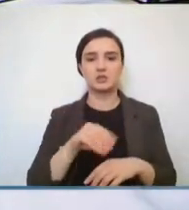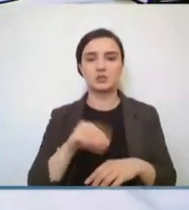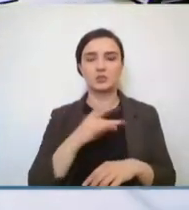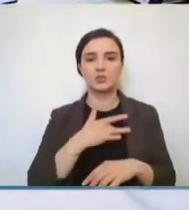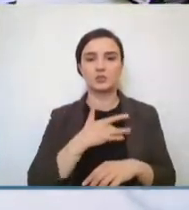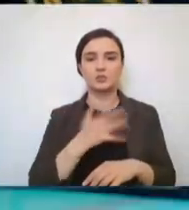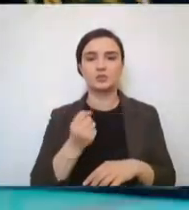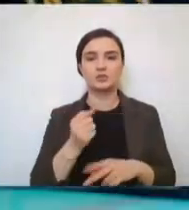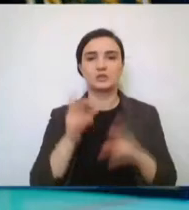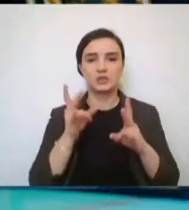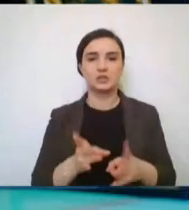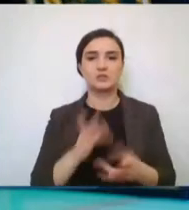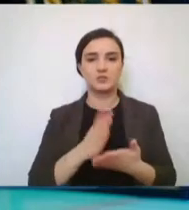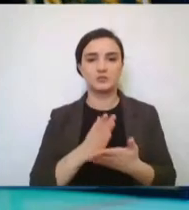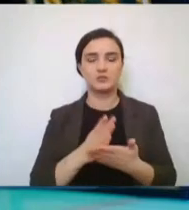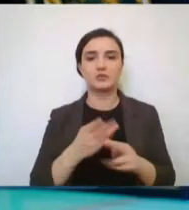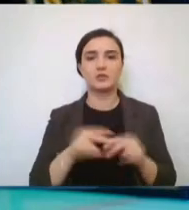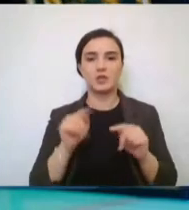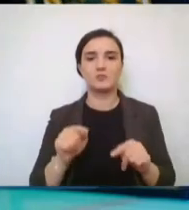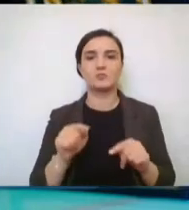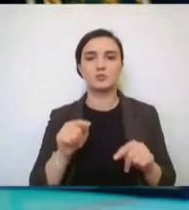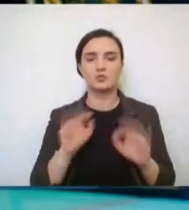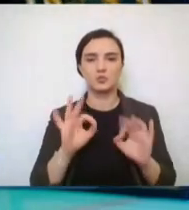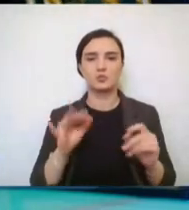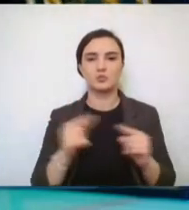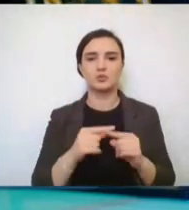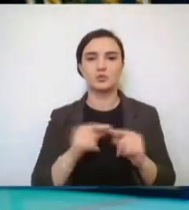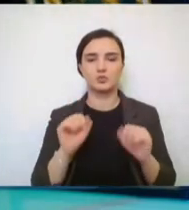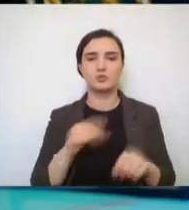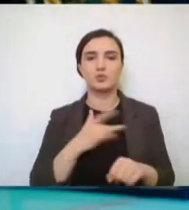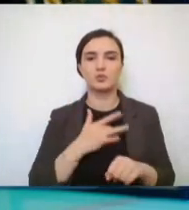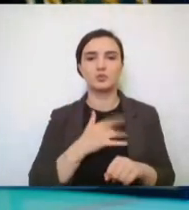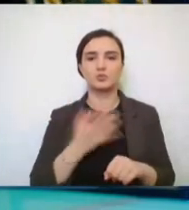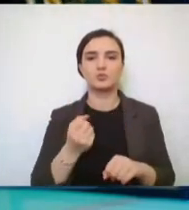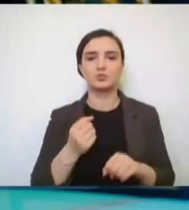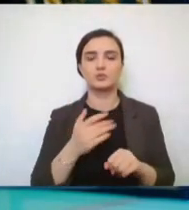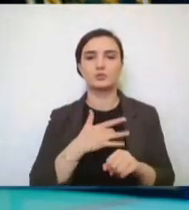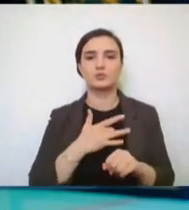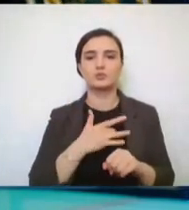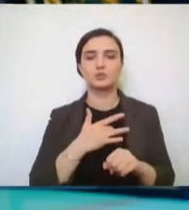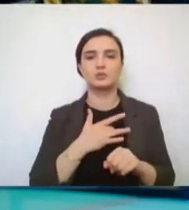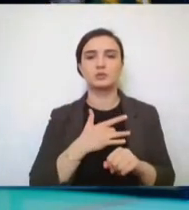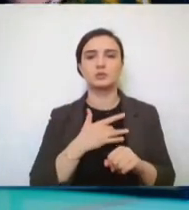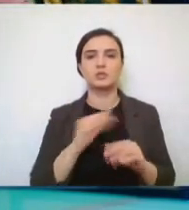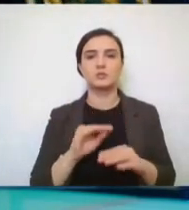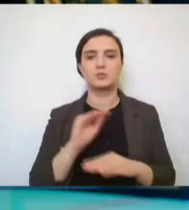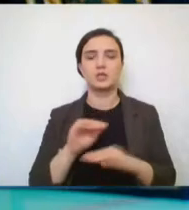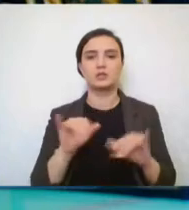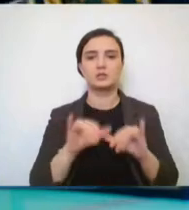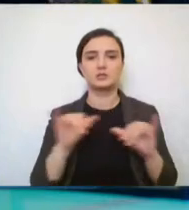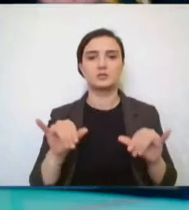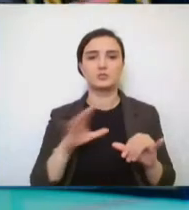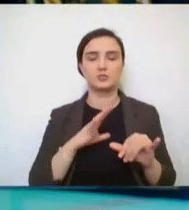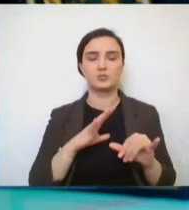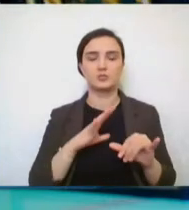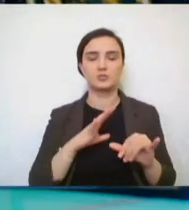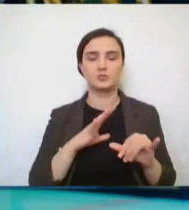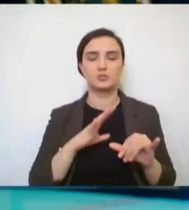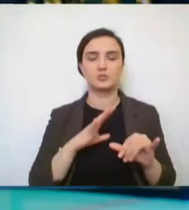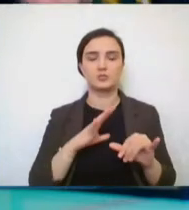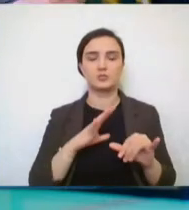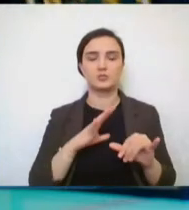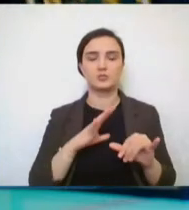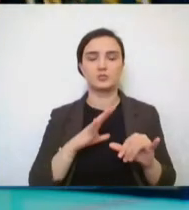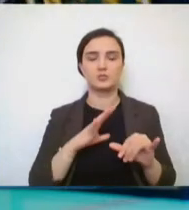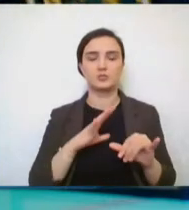დაზიანება, ამან სუსტად შეიძლება გულის კუნთის და გულის კამერების გადიდება გამოიწვიოს. აქ აქ მნიშვნელოვანი რა დონეზეა